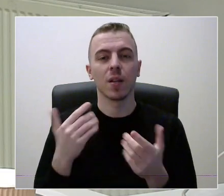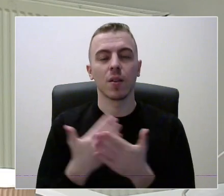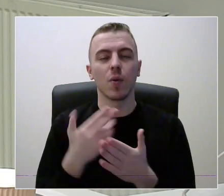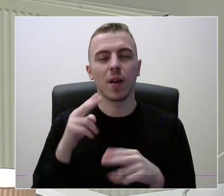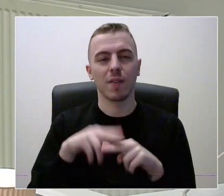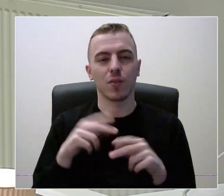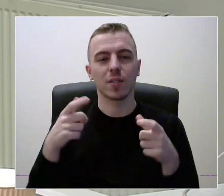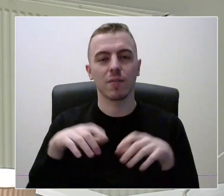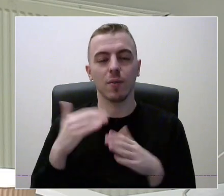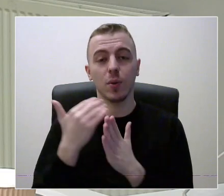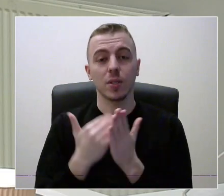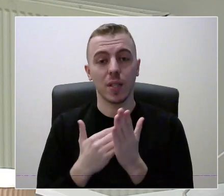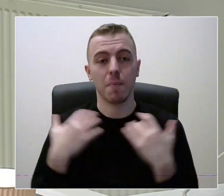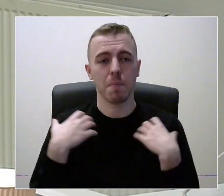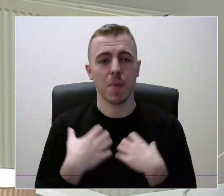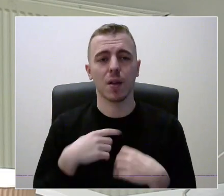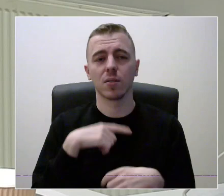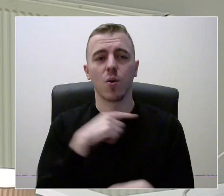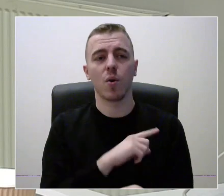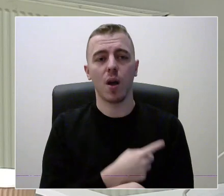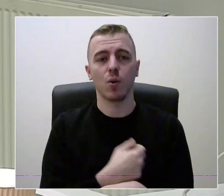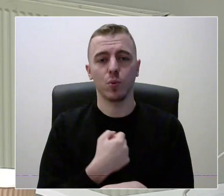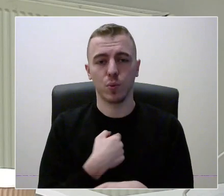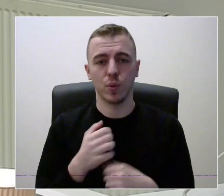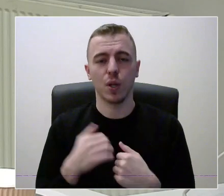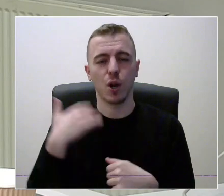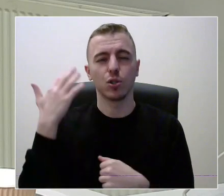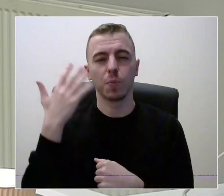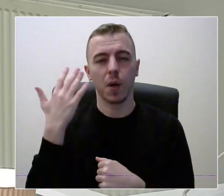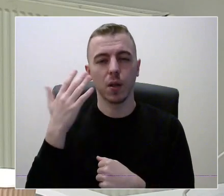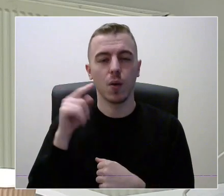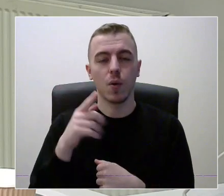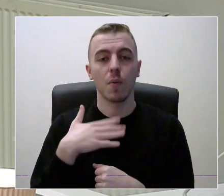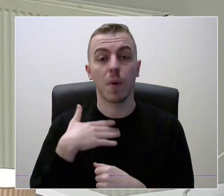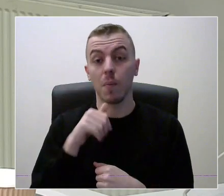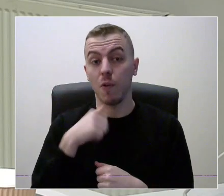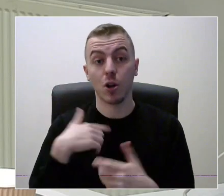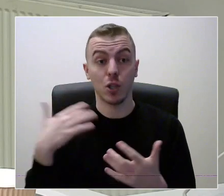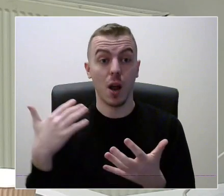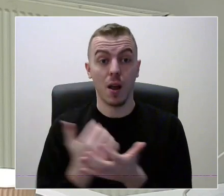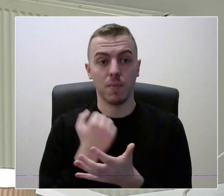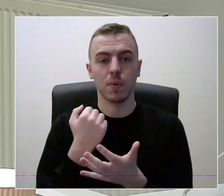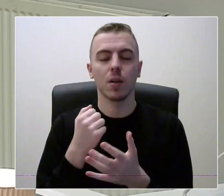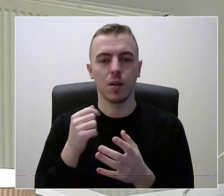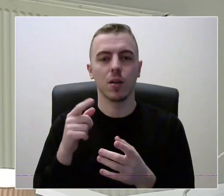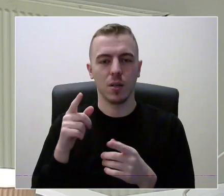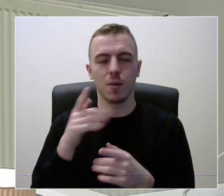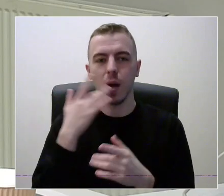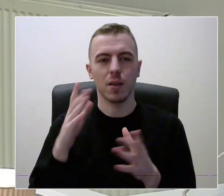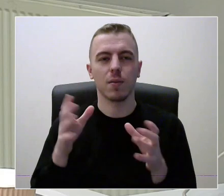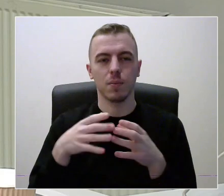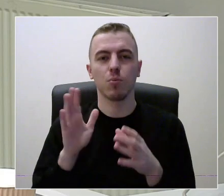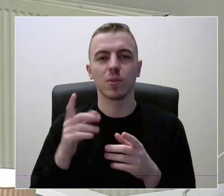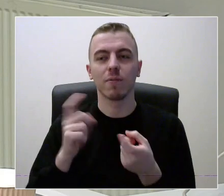įstatymą meras turi labai daug galių ir aš manau, kad mano sėkmės atveju vis tiek koalicija lipdos aplink merą,